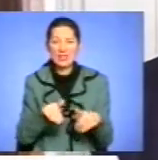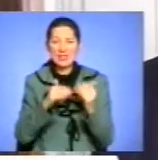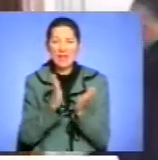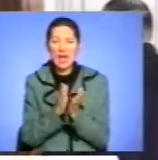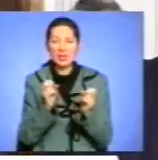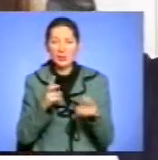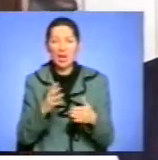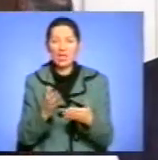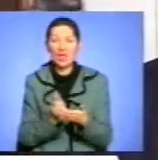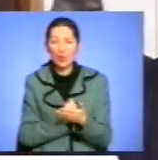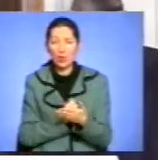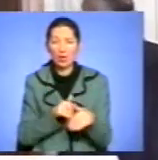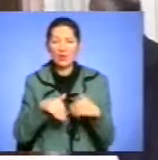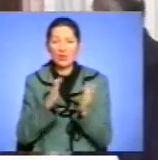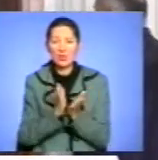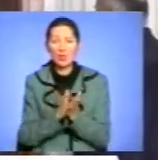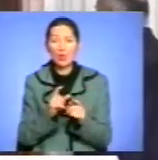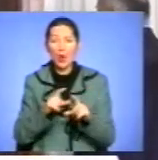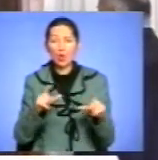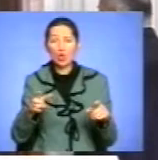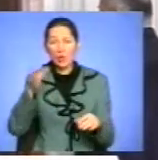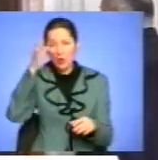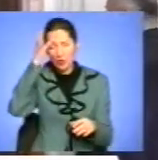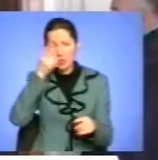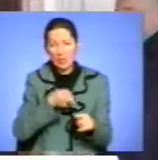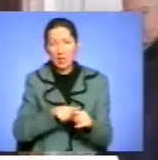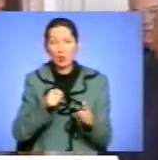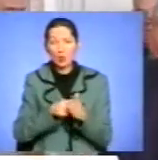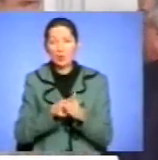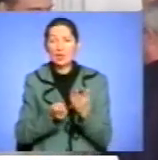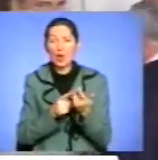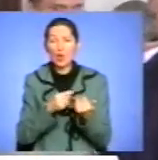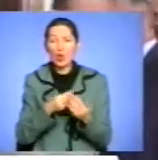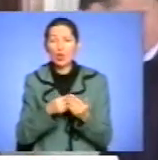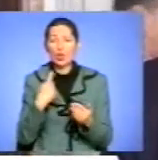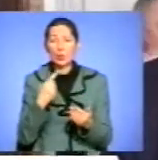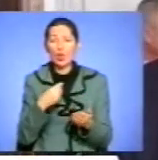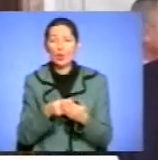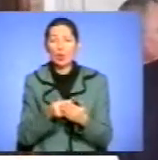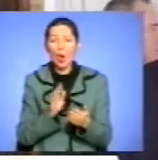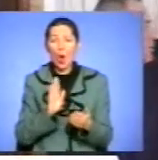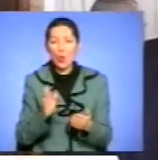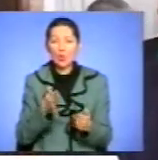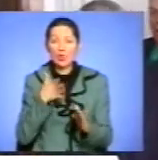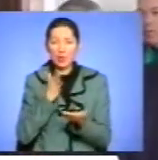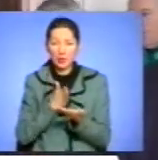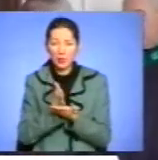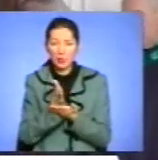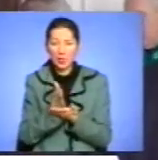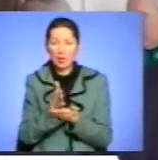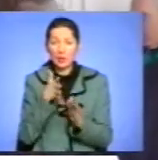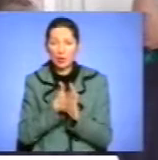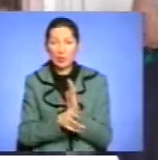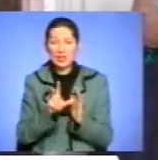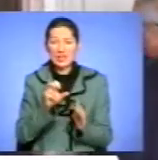то в цілому на установи освіти, які утримуються за рахунок коштів обласного бюджету, буде спрямовано 300 мільйонів